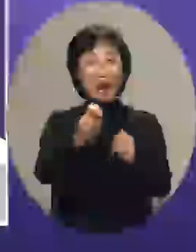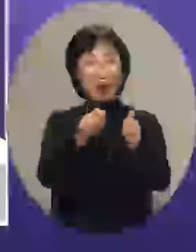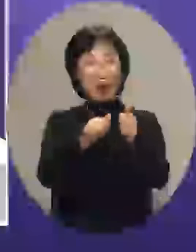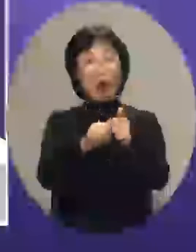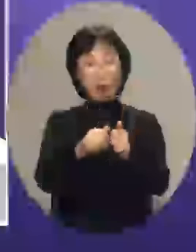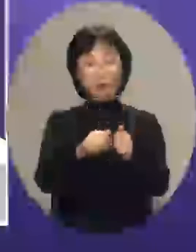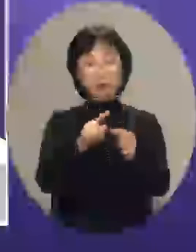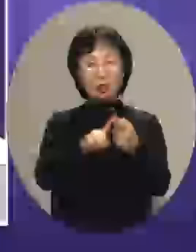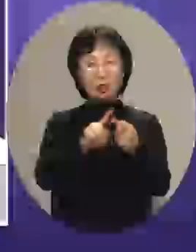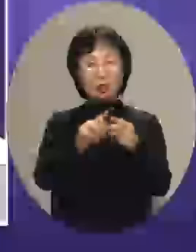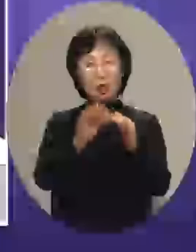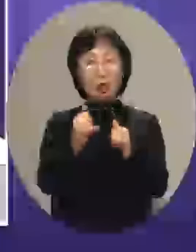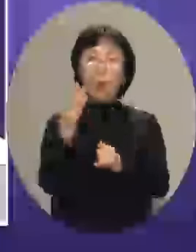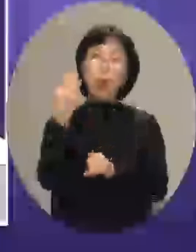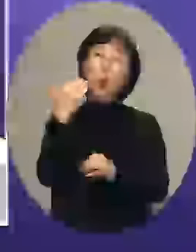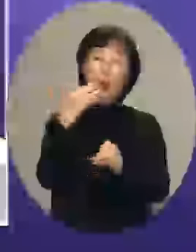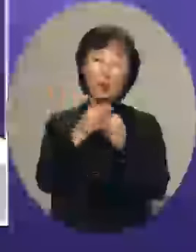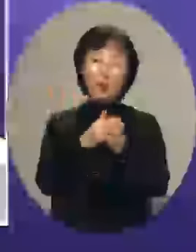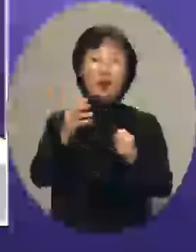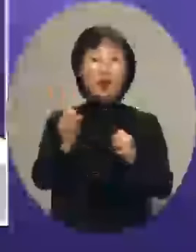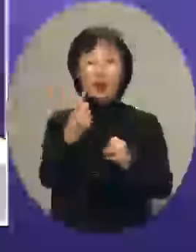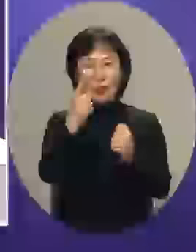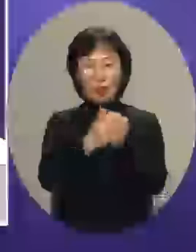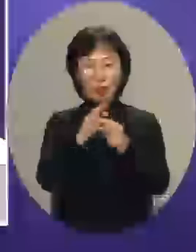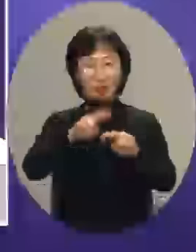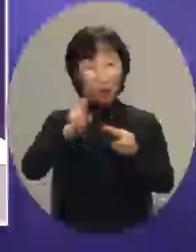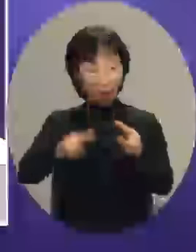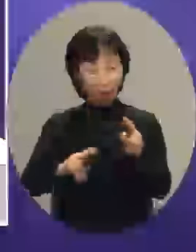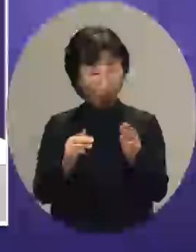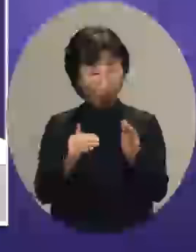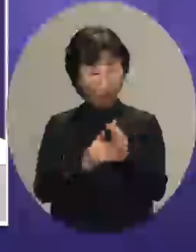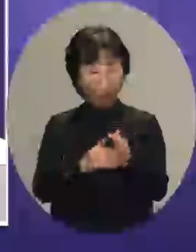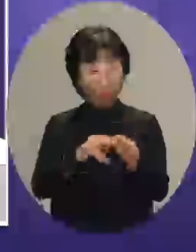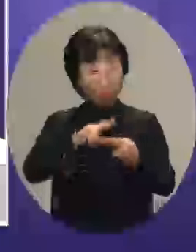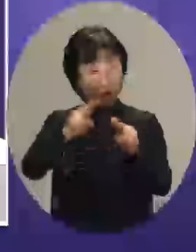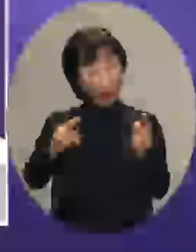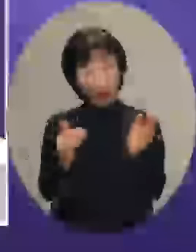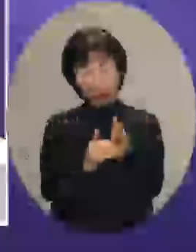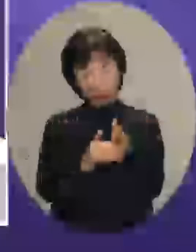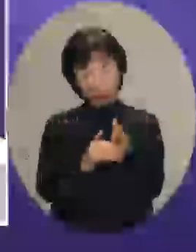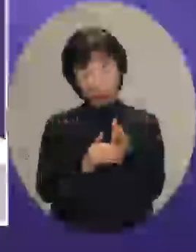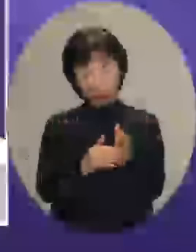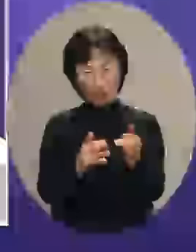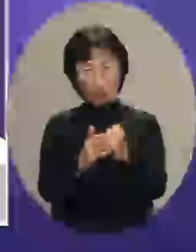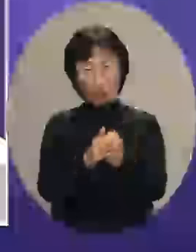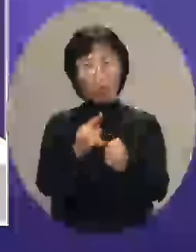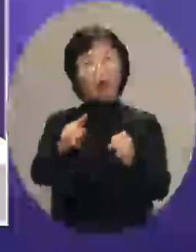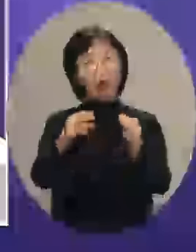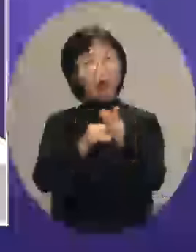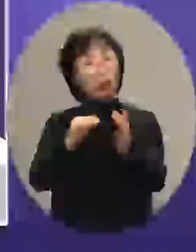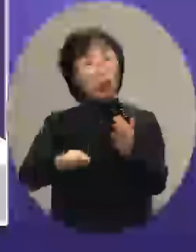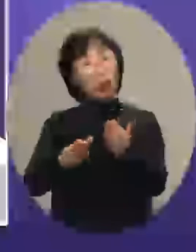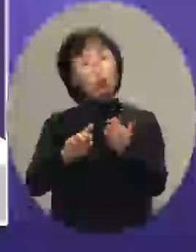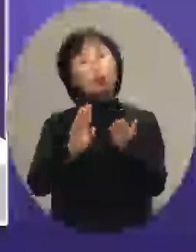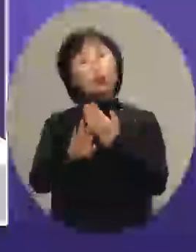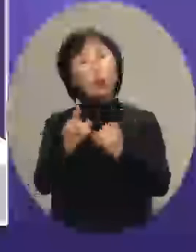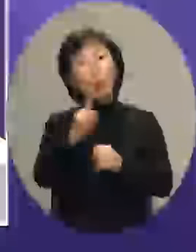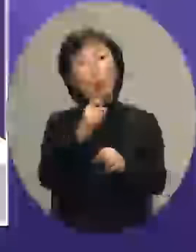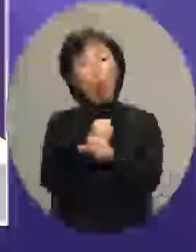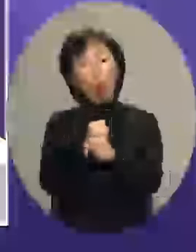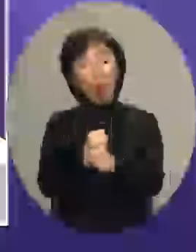인정한다 얘기했습니다. 예, 그래서 사퇴했지 않습니까? 사퇴하면 끝입니까? 아니 그거에 대해서 하고 사퇴 다음에 뭘 할까요? 그럼